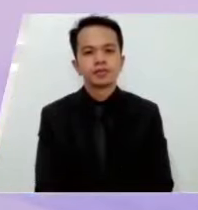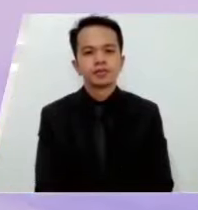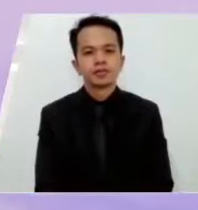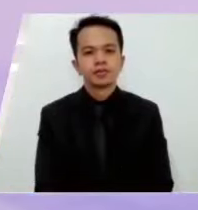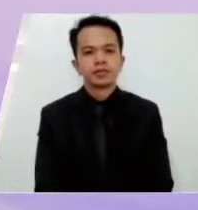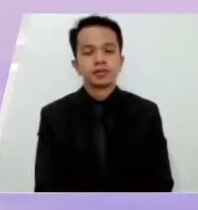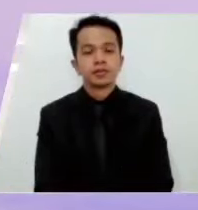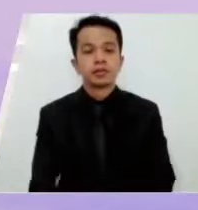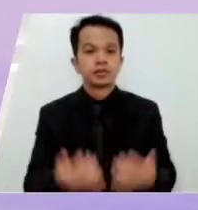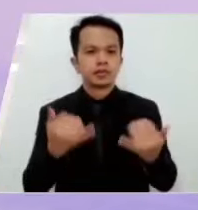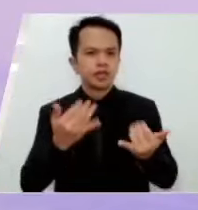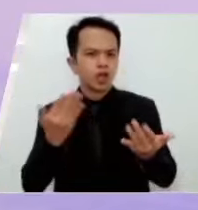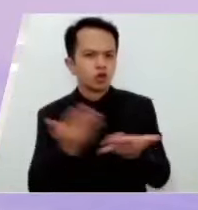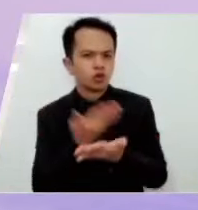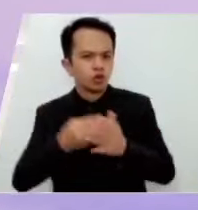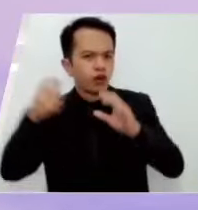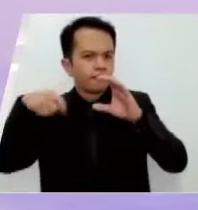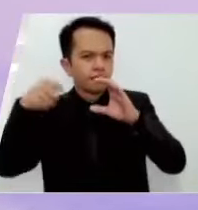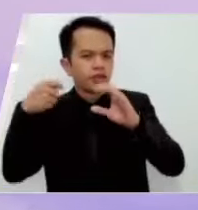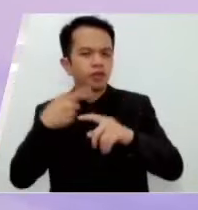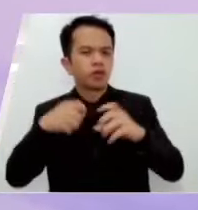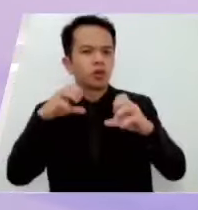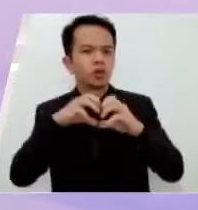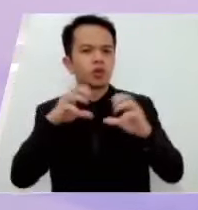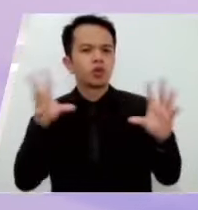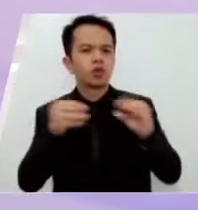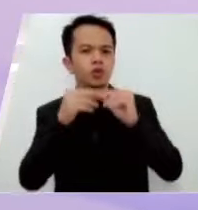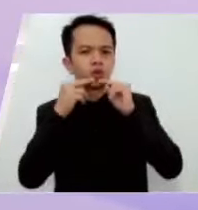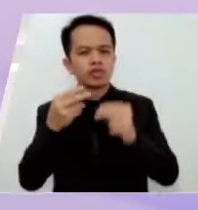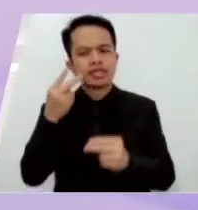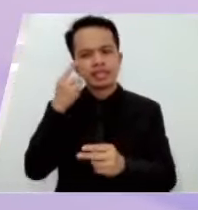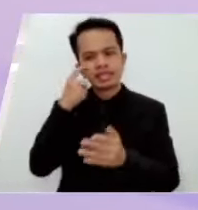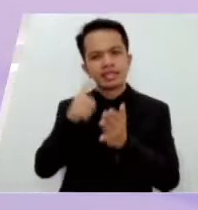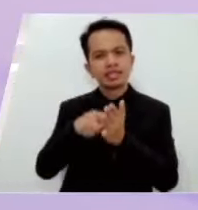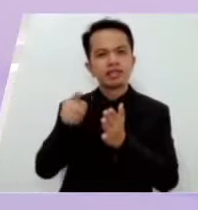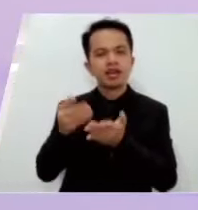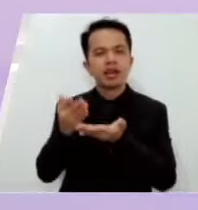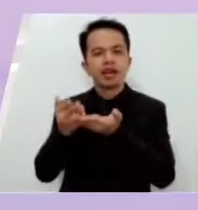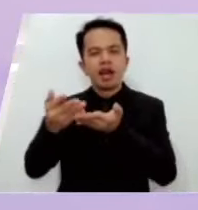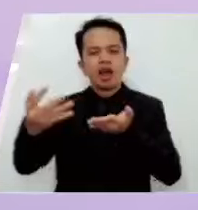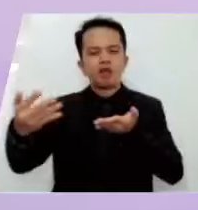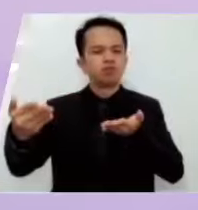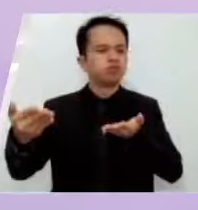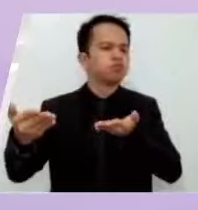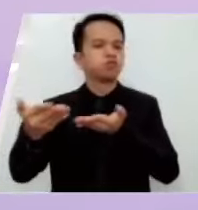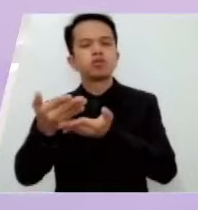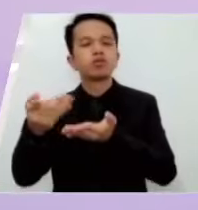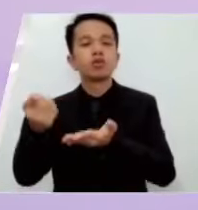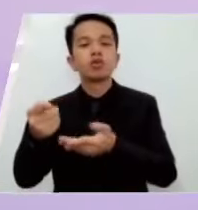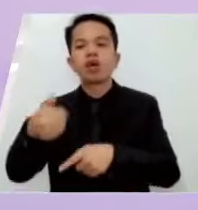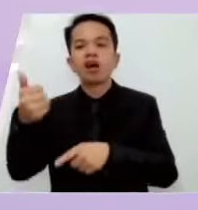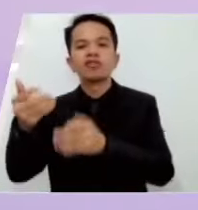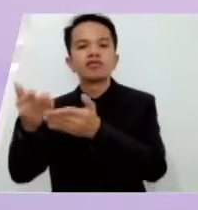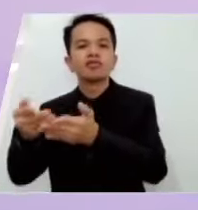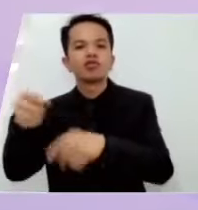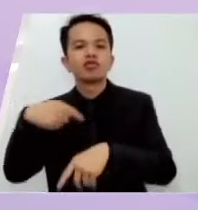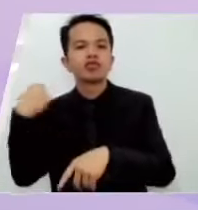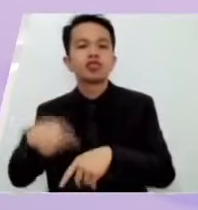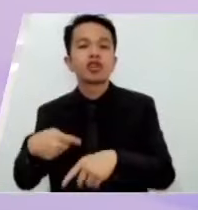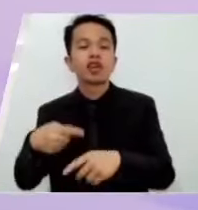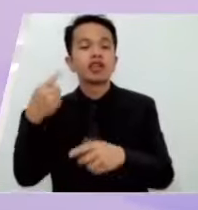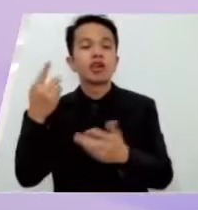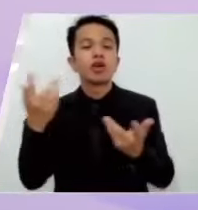eksklusibong video na nakuha ng GMA Integrated News, kita ang pagbangga ng balkon ng Philippine Coast Guard sa isa sa mga balkon ng China sa gitna ng Roray